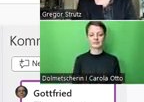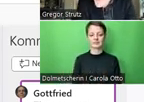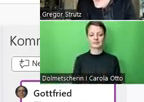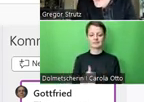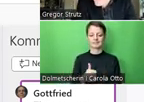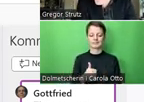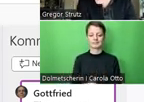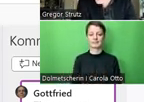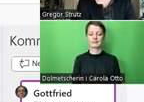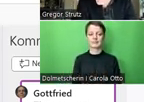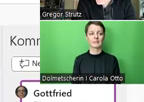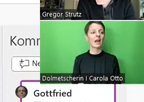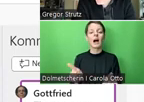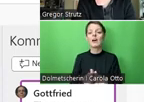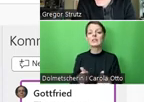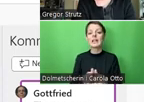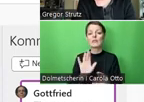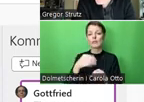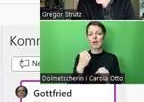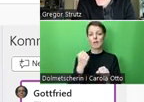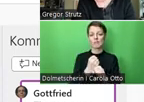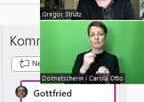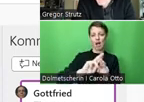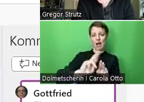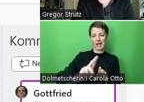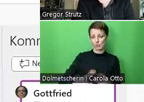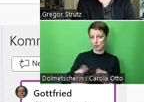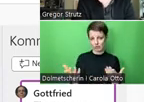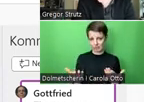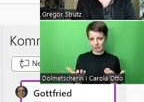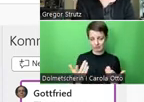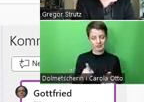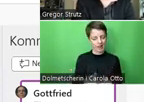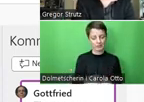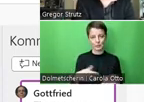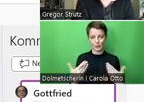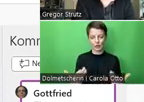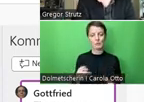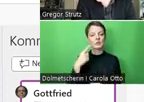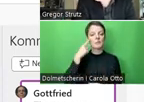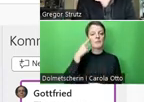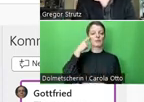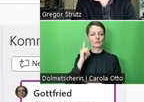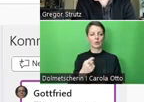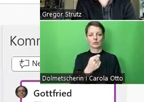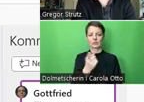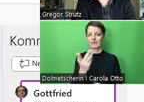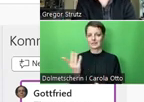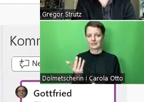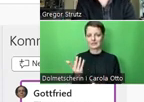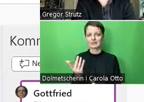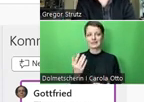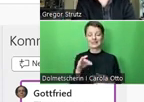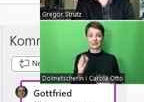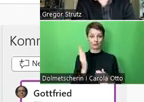Super. Das Gleiche gilt übrigens für Überarbeitungen. Aber man muss natürlich schon bewusst sein, wenn man so ein